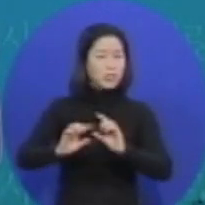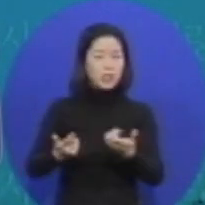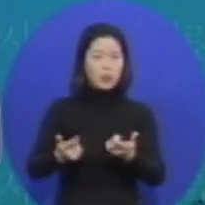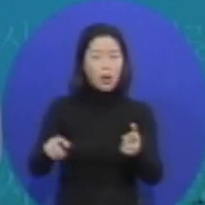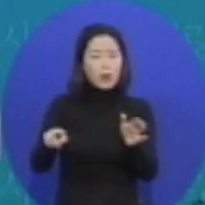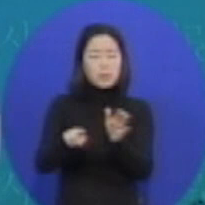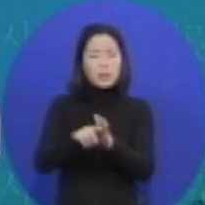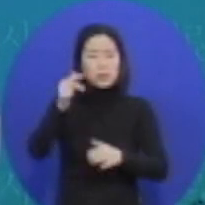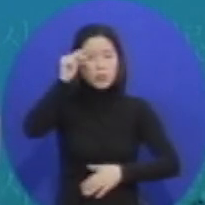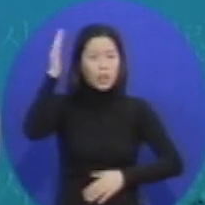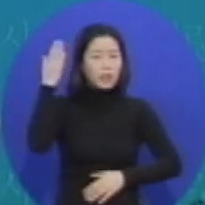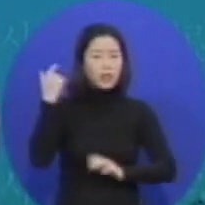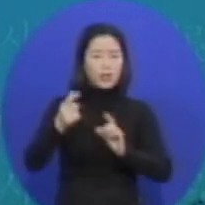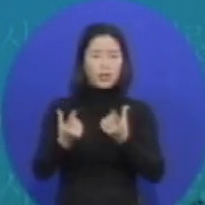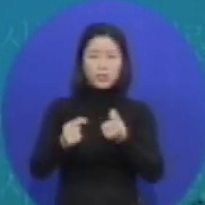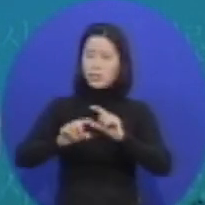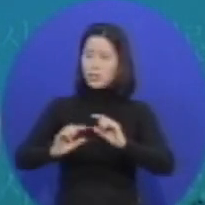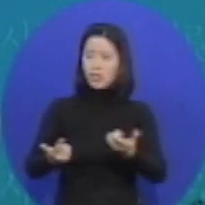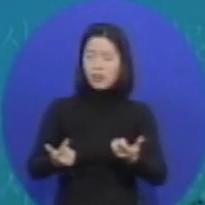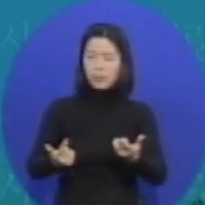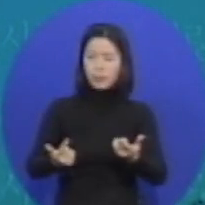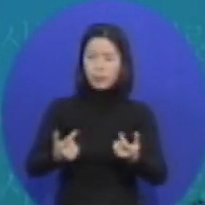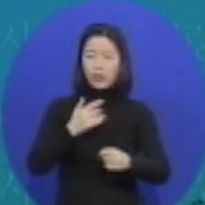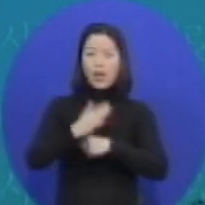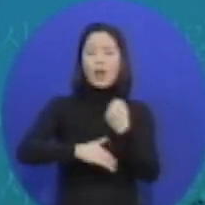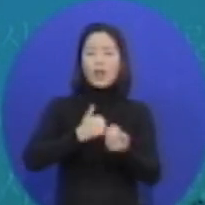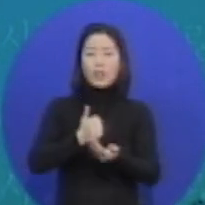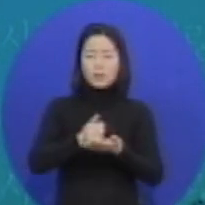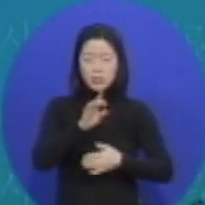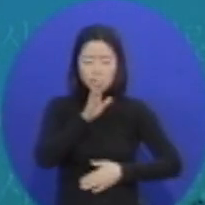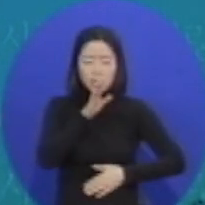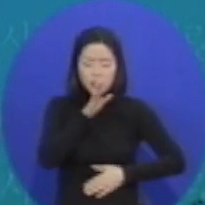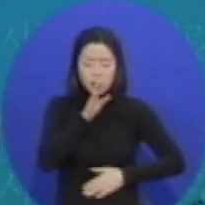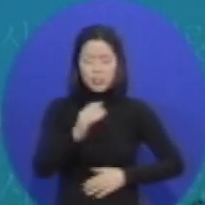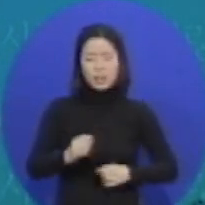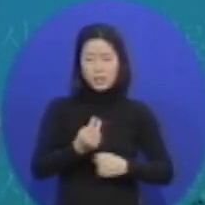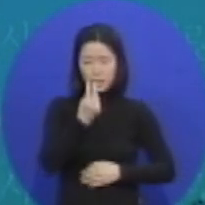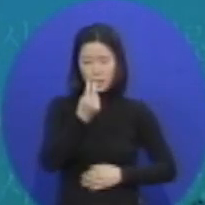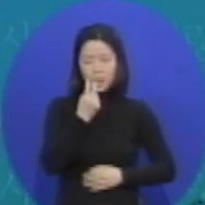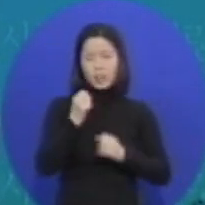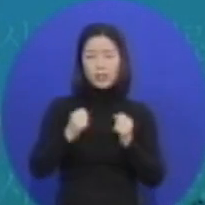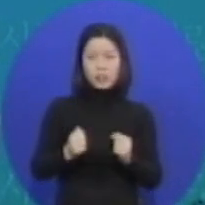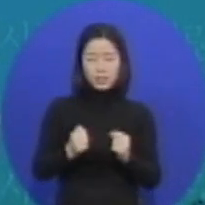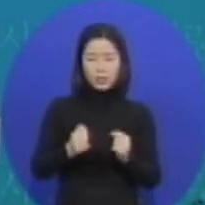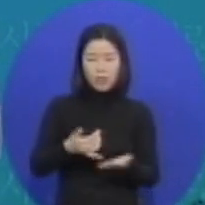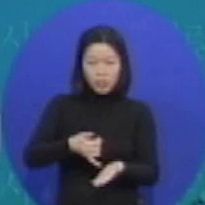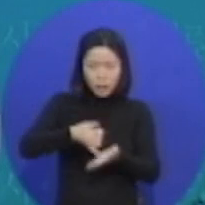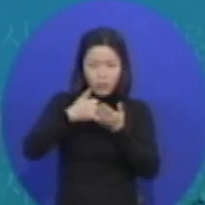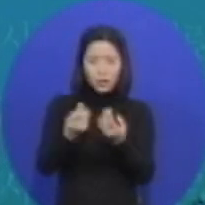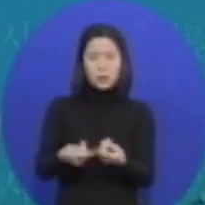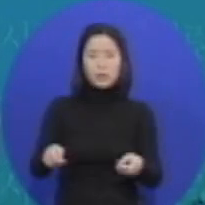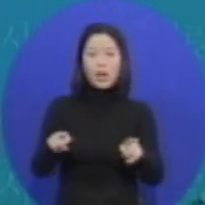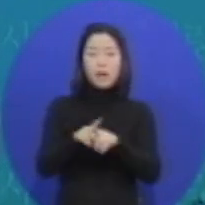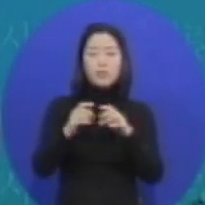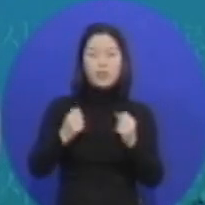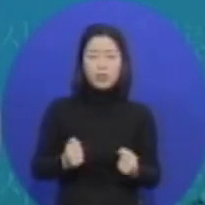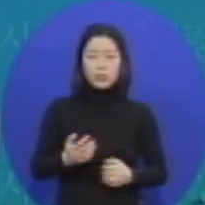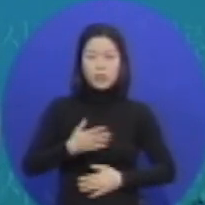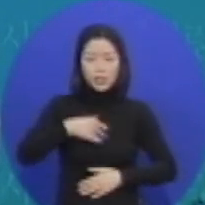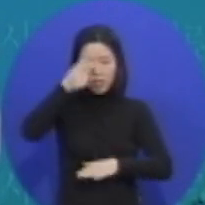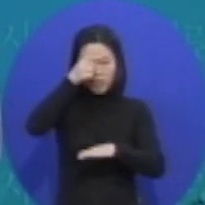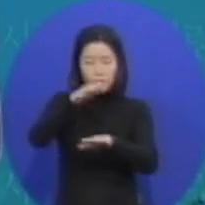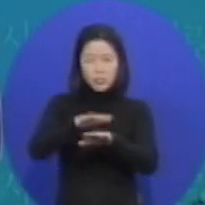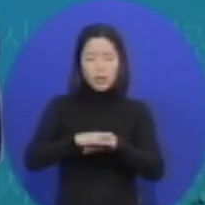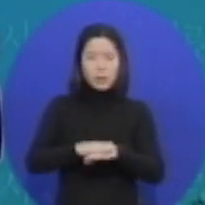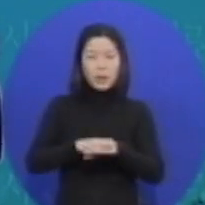옛날 같을 수가 없어요 하나님이 진짜 살아 계신 하나님의 인격적 으로 나와 함께 되시고 내 예배를 받으시고 지금 내